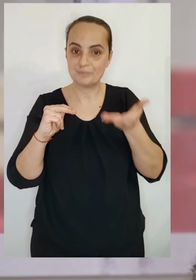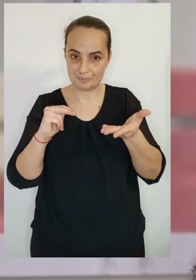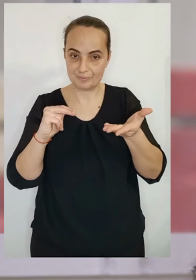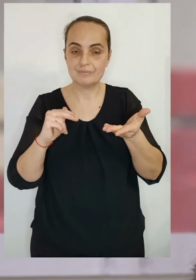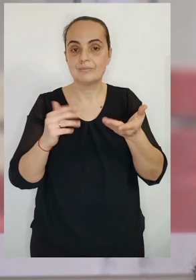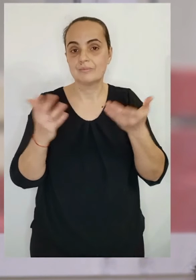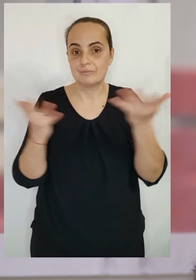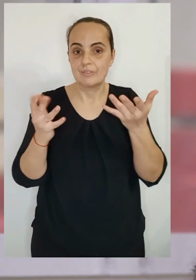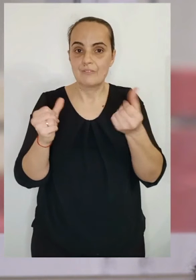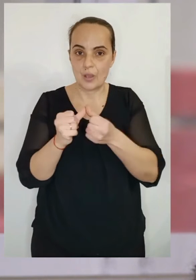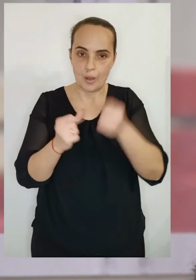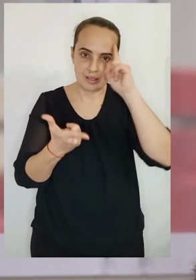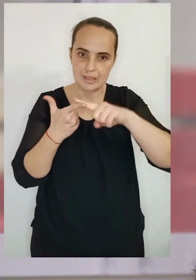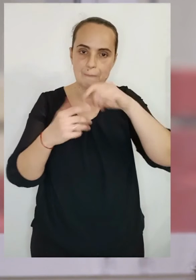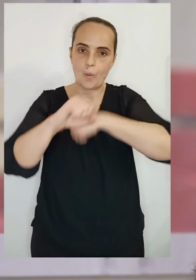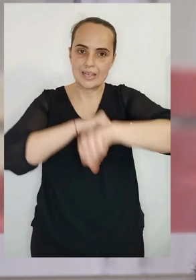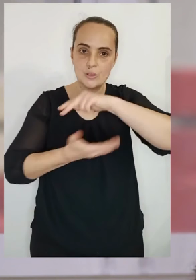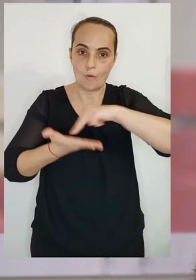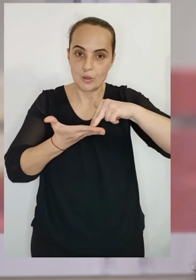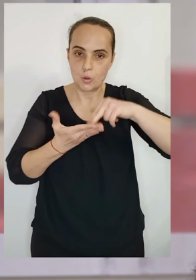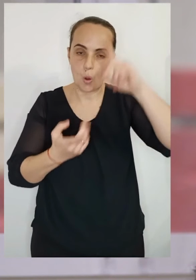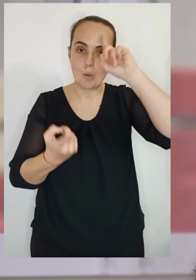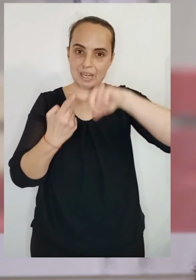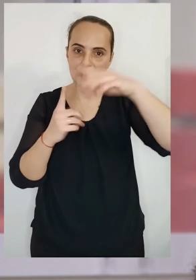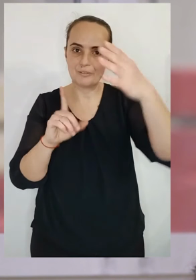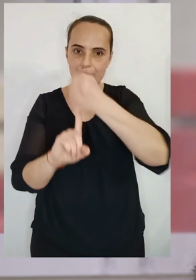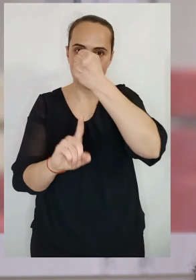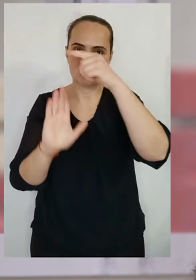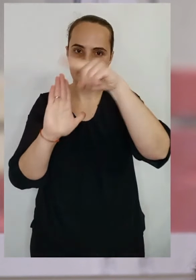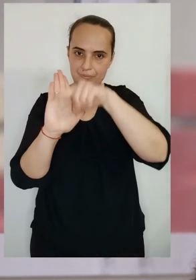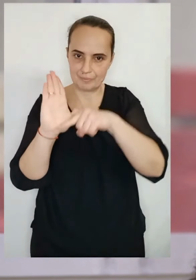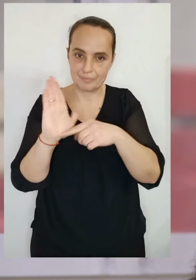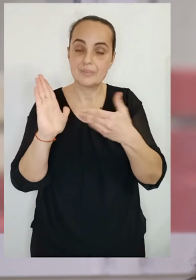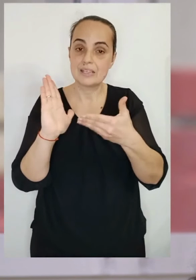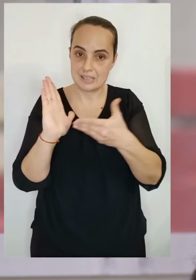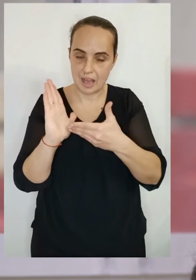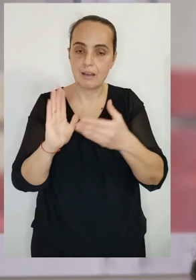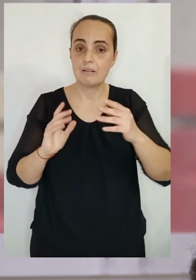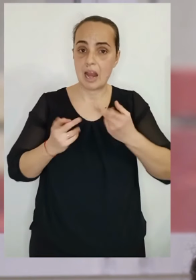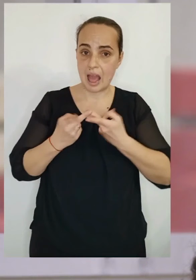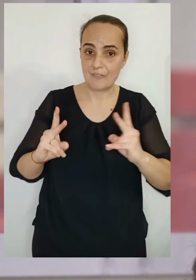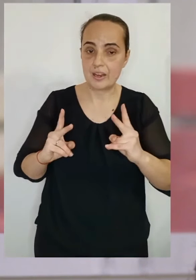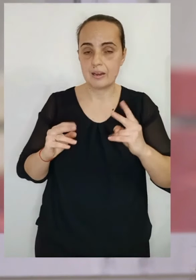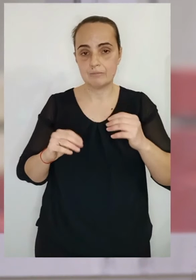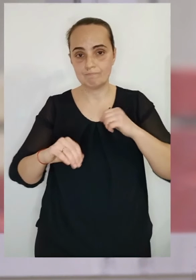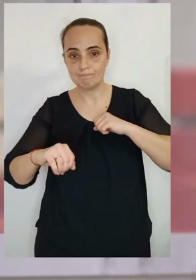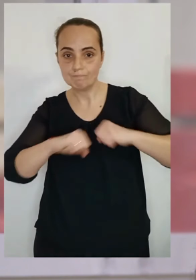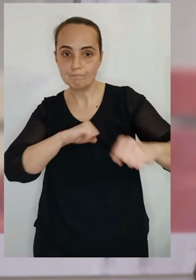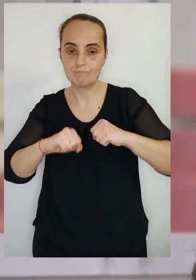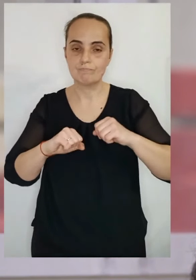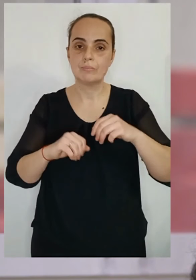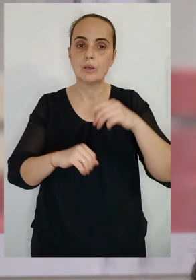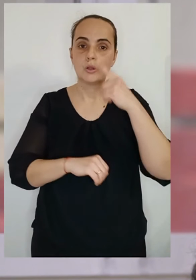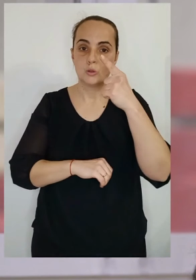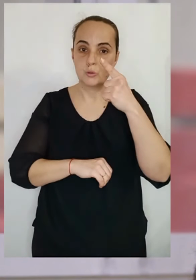bénéficient de ce qu'on appelle des conventions, d'objectifs. Et donc, c'est une mobilisation de la ville qui est de près